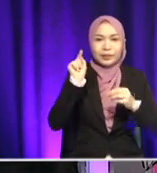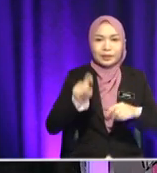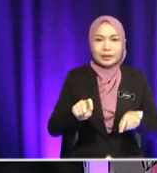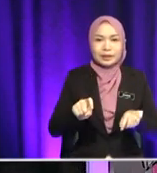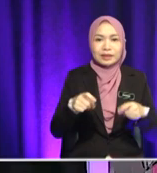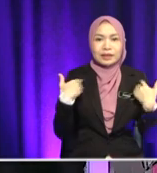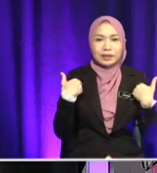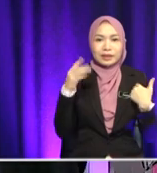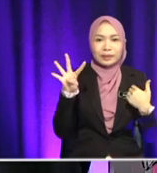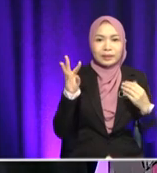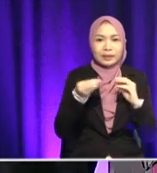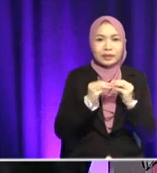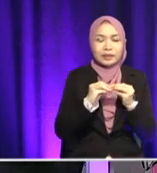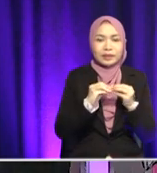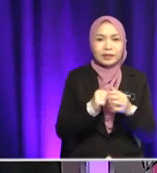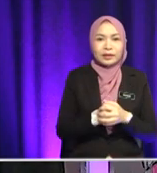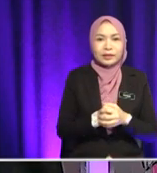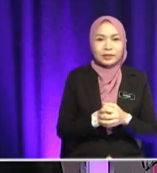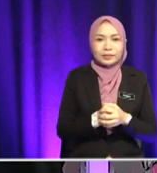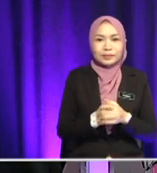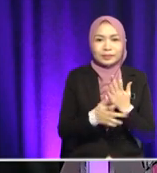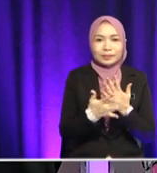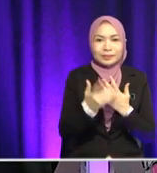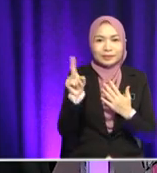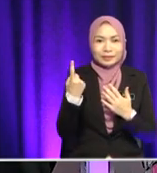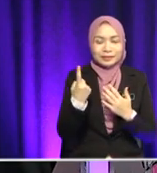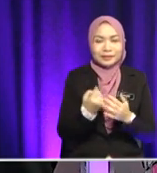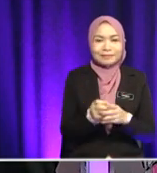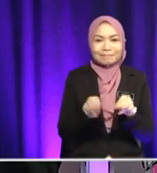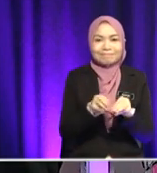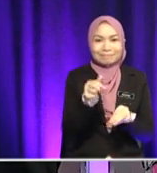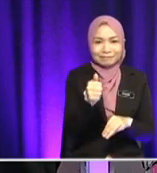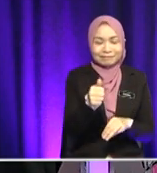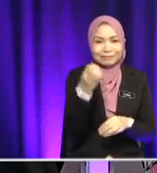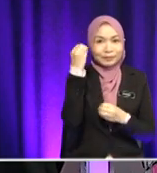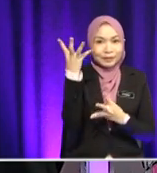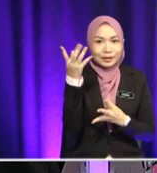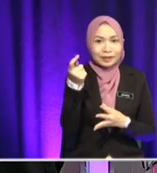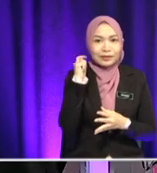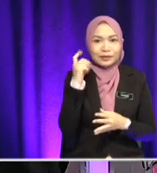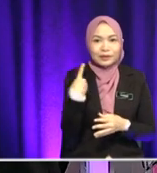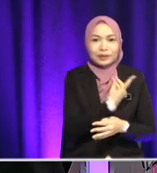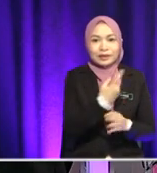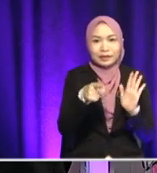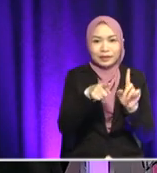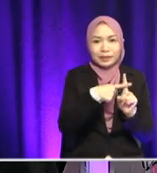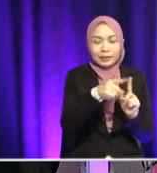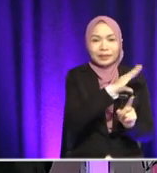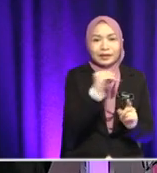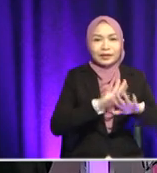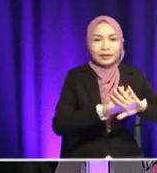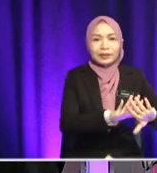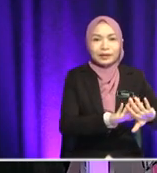Jadi operasinya Mudah Saja tadi kita tambahkan ataupun tolak akan ikut tempat masing-masing ah contoh situ